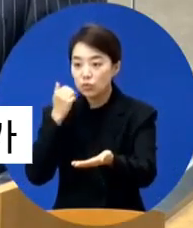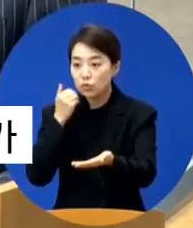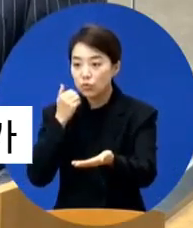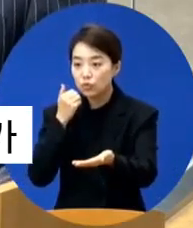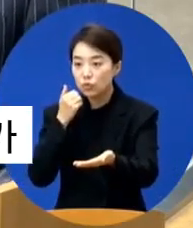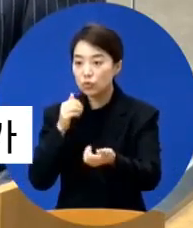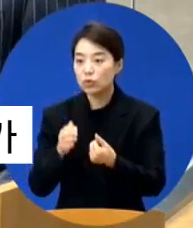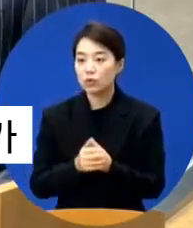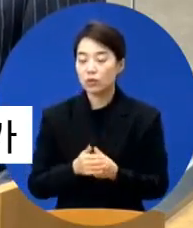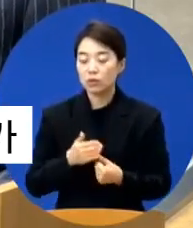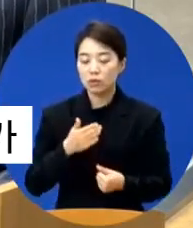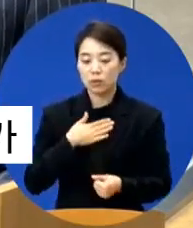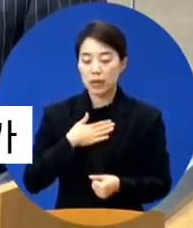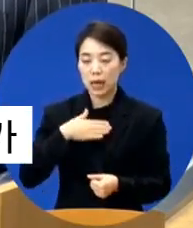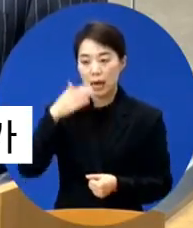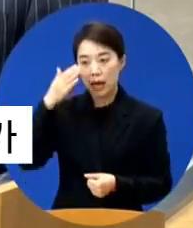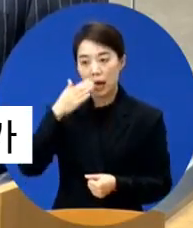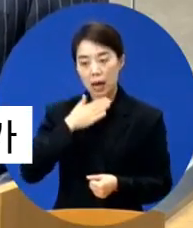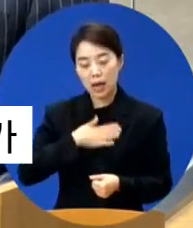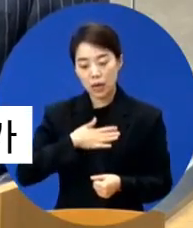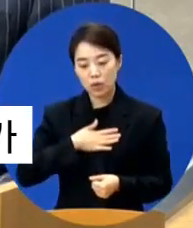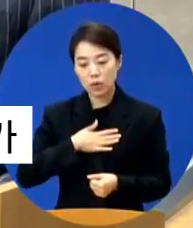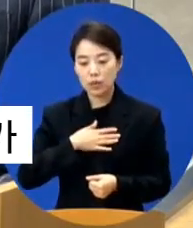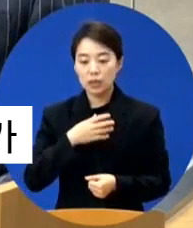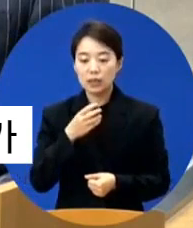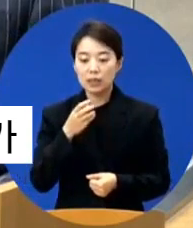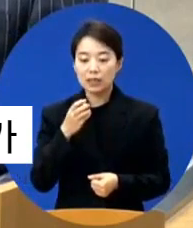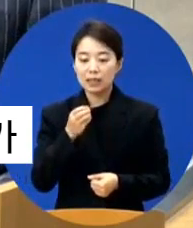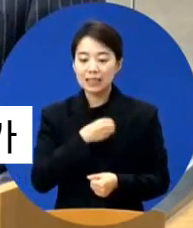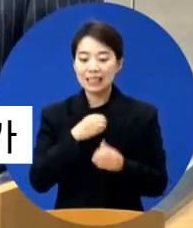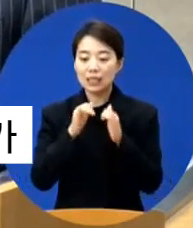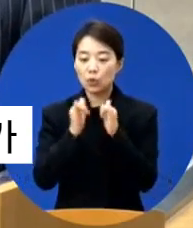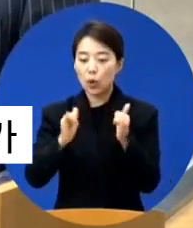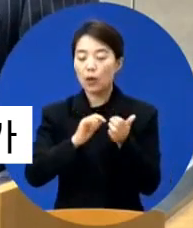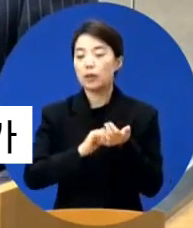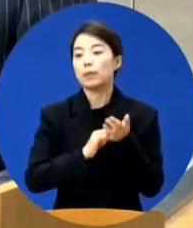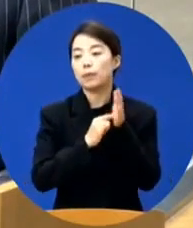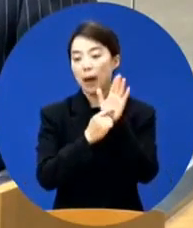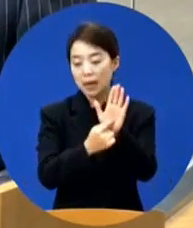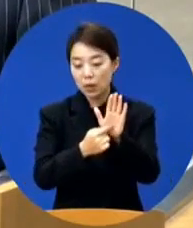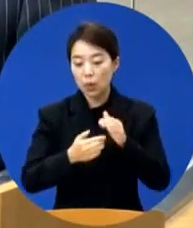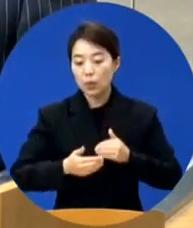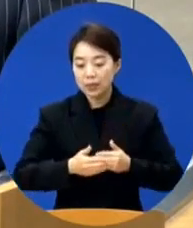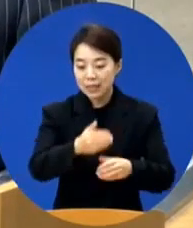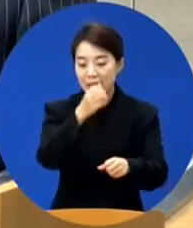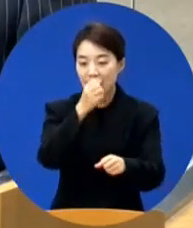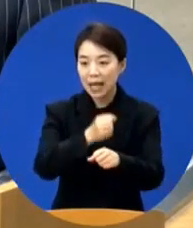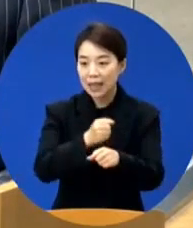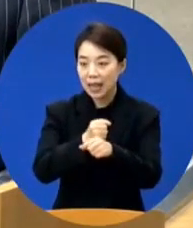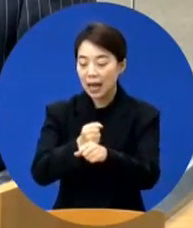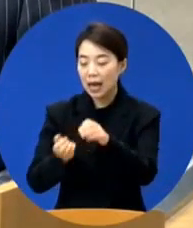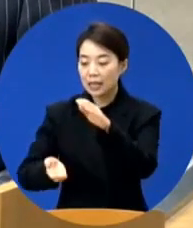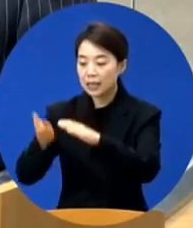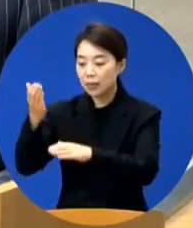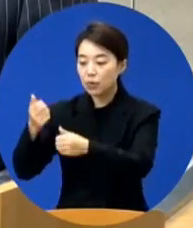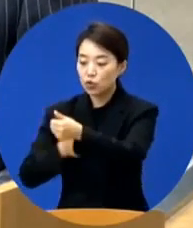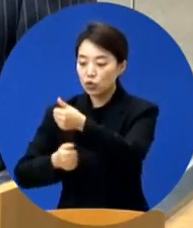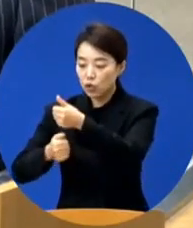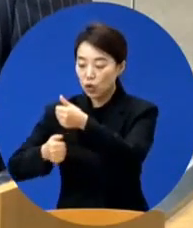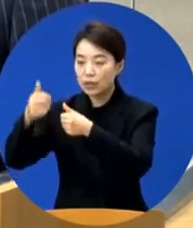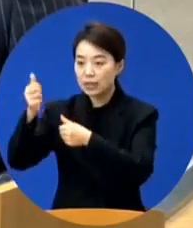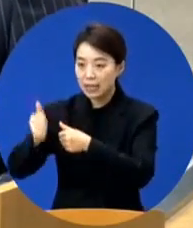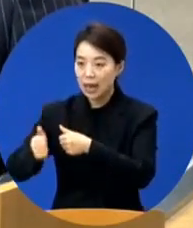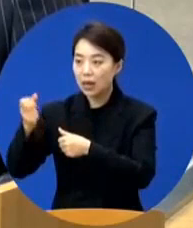지금 제가 알고 있기로는 원래는 의원 발의로 추진됐다가 상임위원장님과 양당